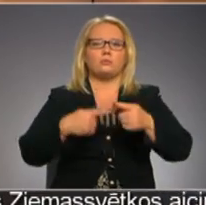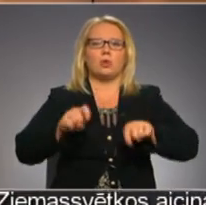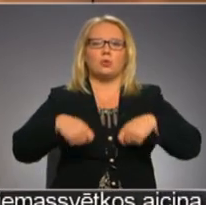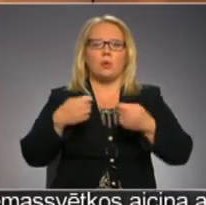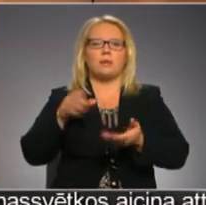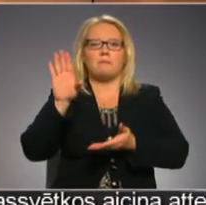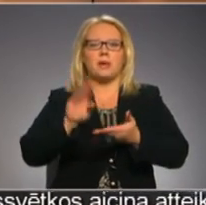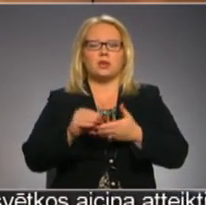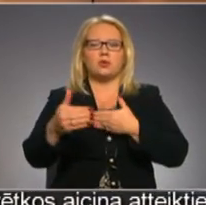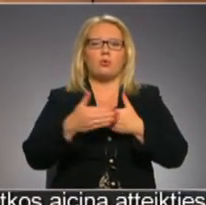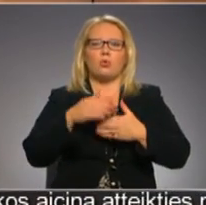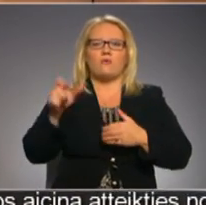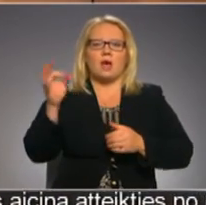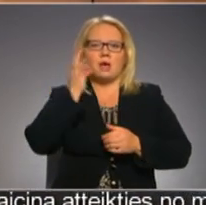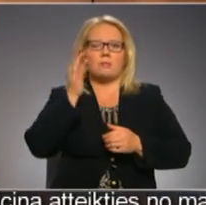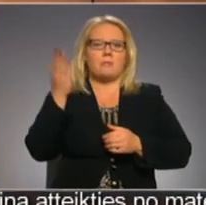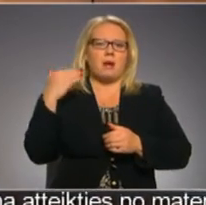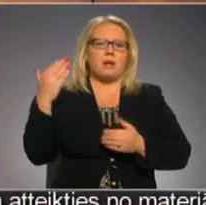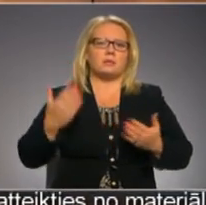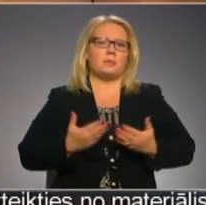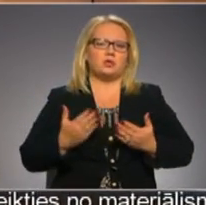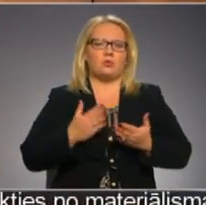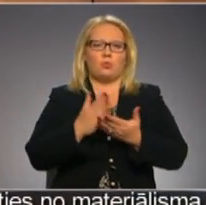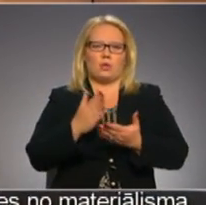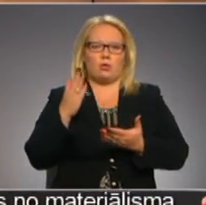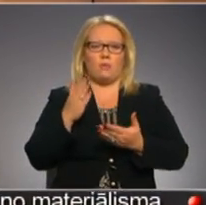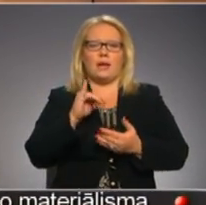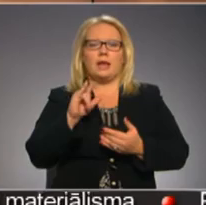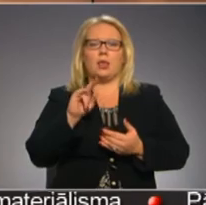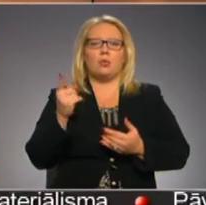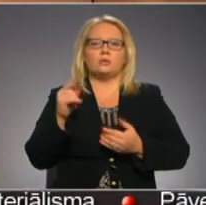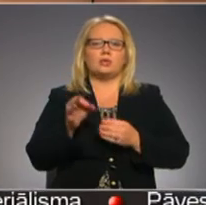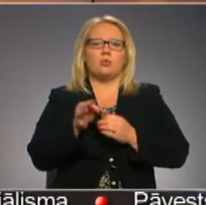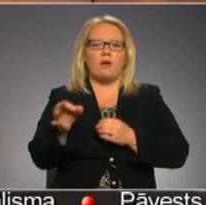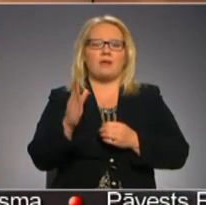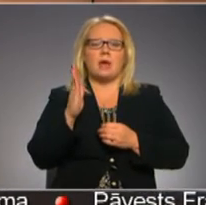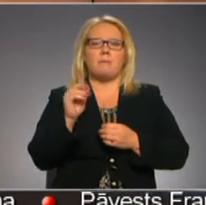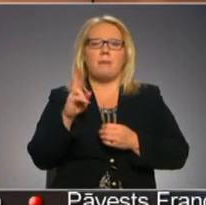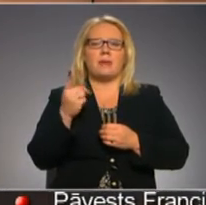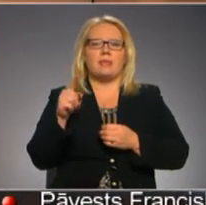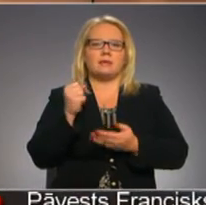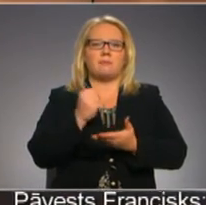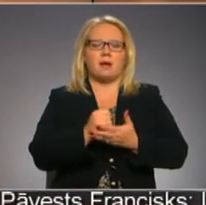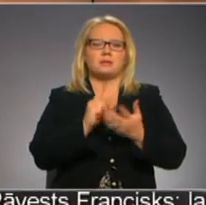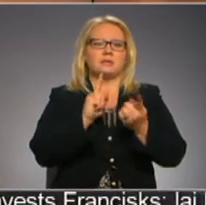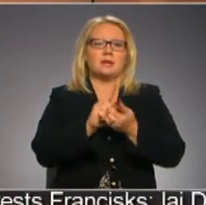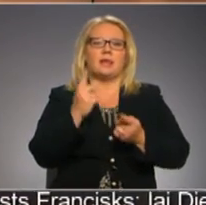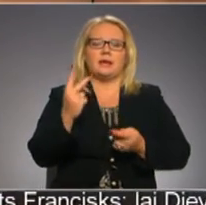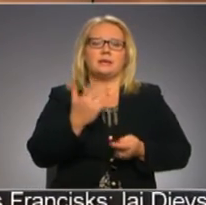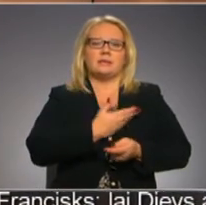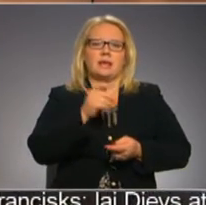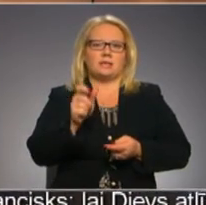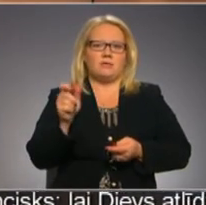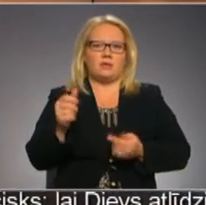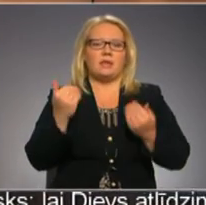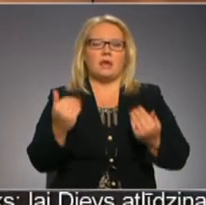nodota pieredze un tuvinieku atmiņas par pagātnes piedzīvojumiem un notikumiem. Ilūkstes novada Bebrenes pagastā satikās trīs